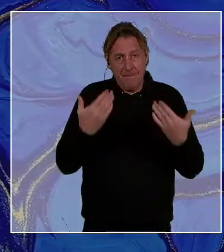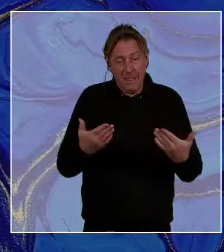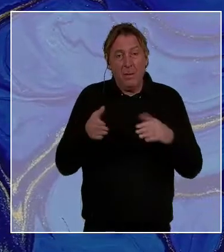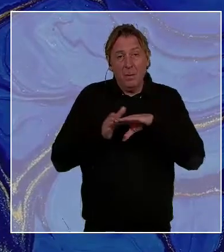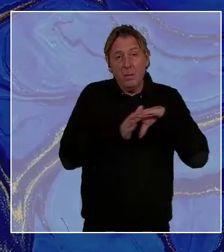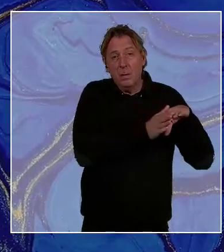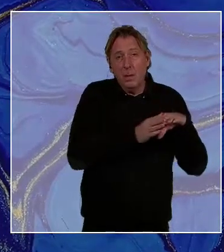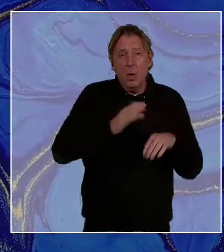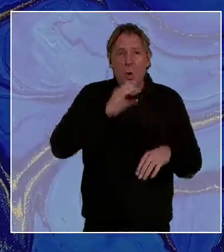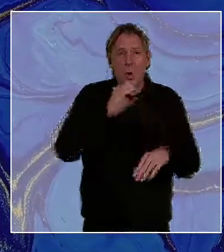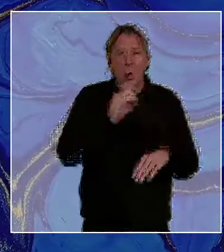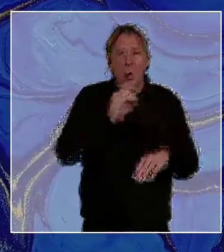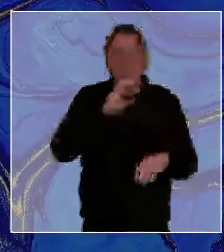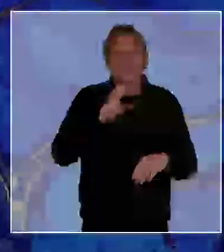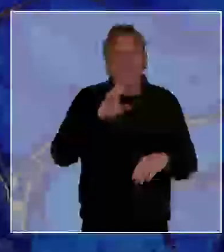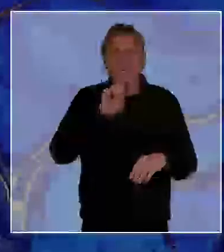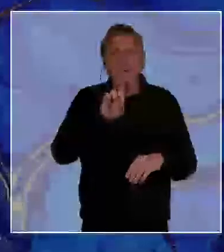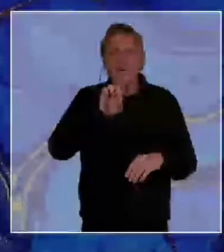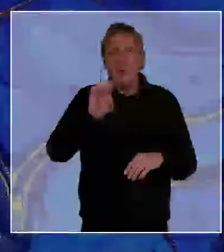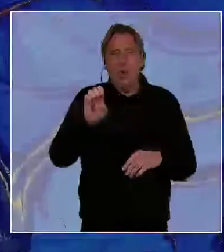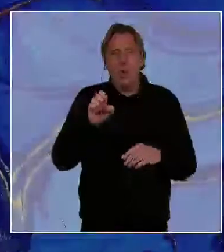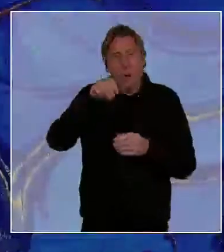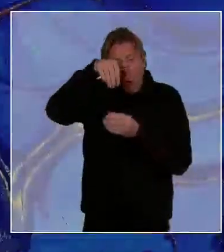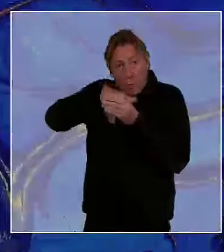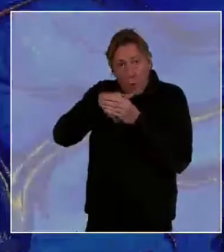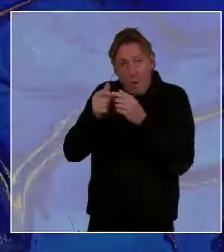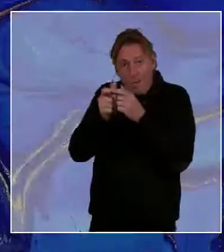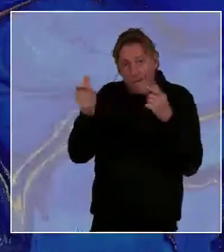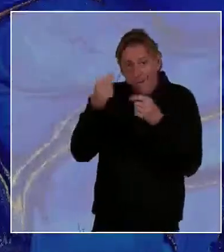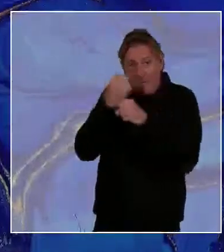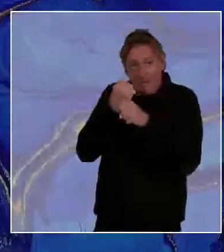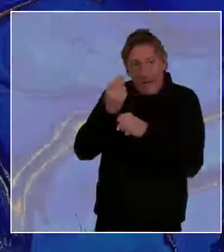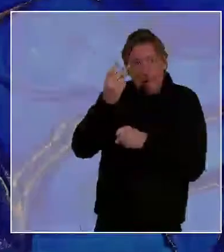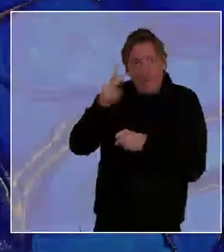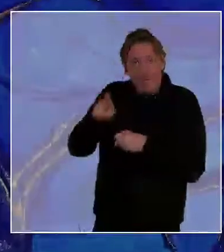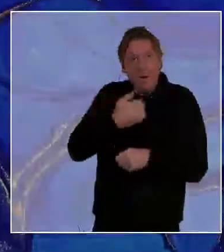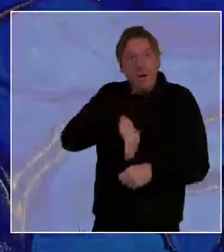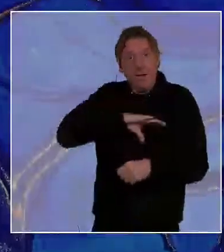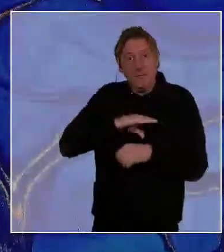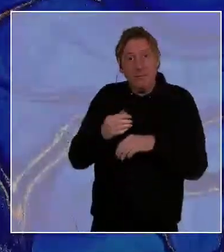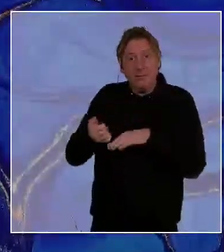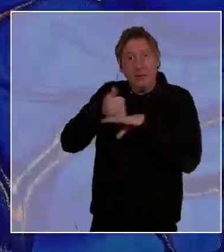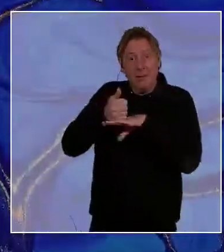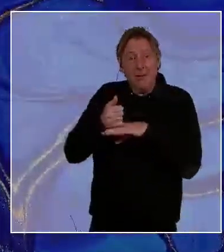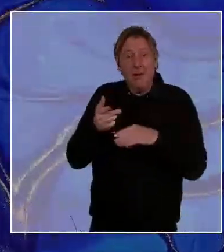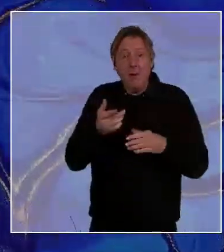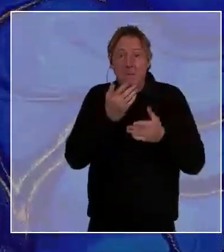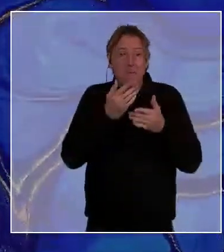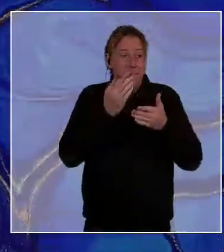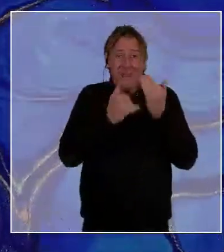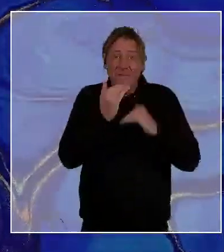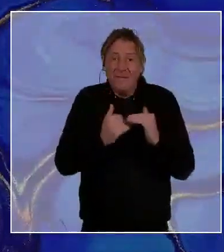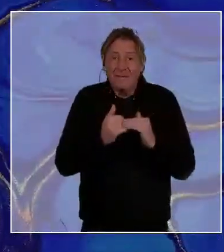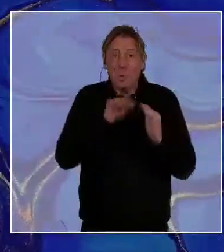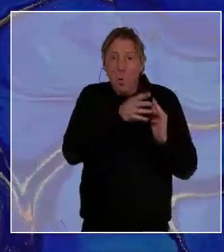vers l'OCDE et vous, votre travail en tant que responsable de planification urbaine, vous devez